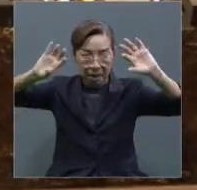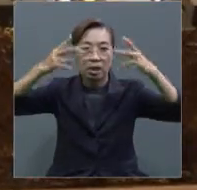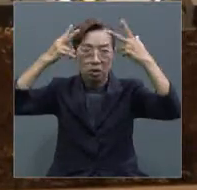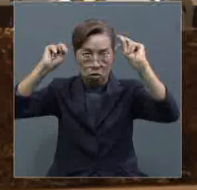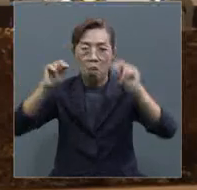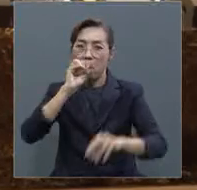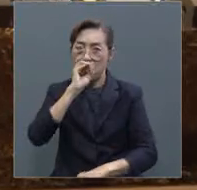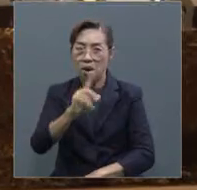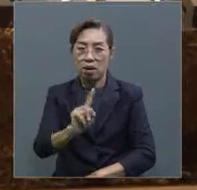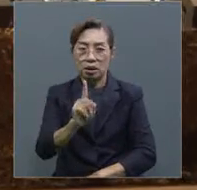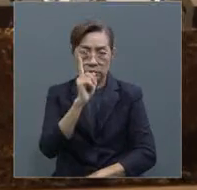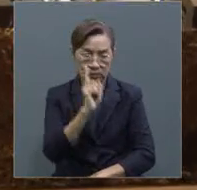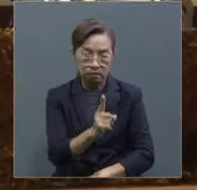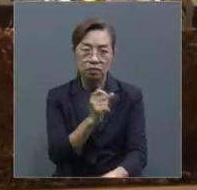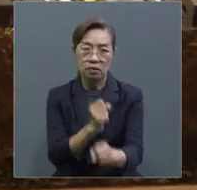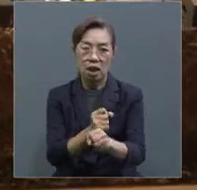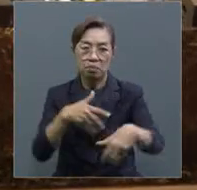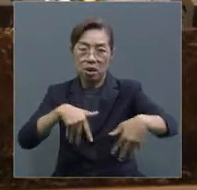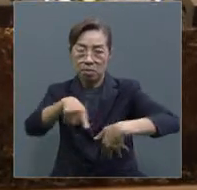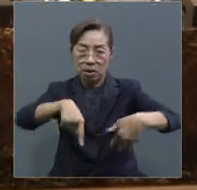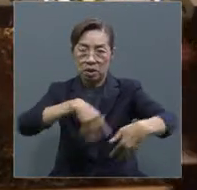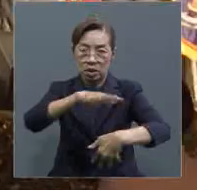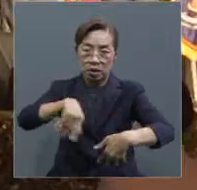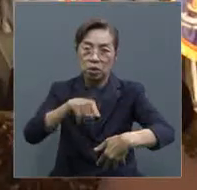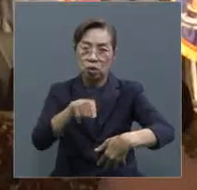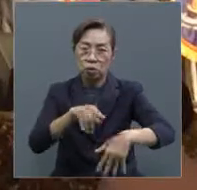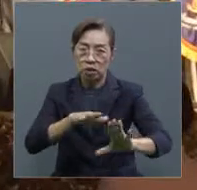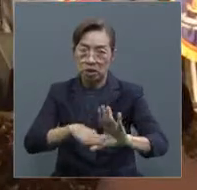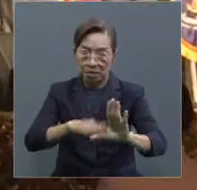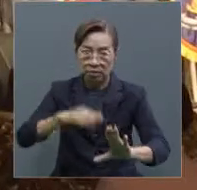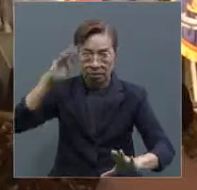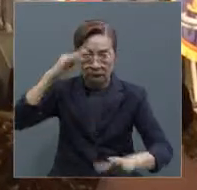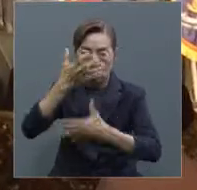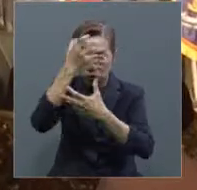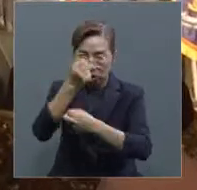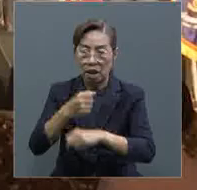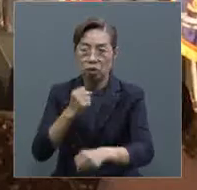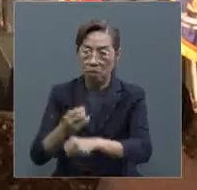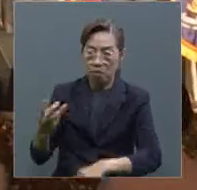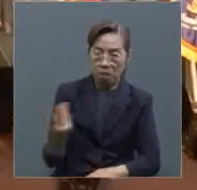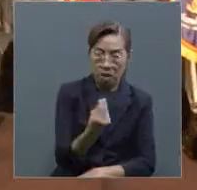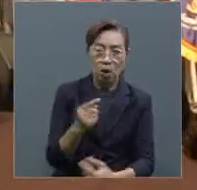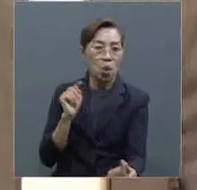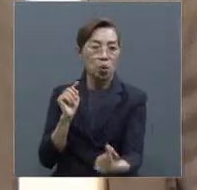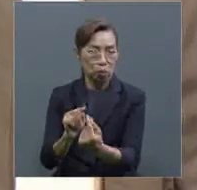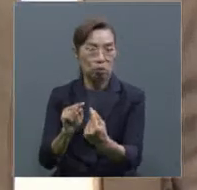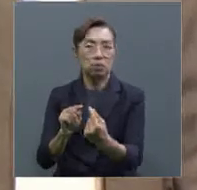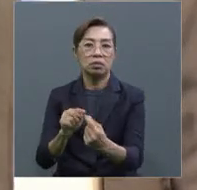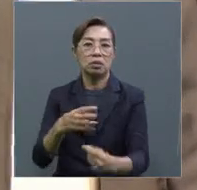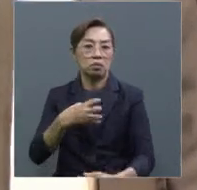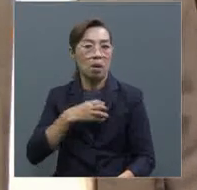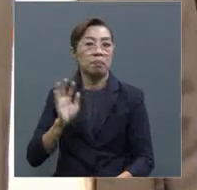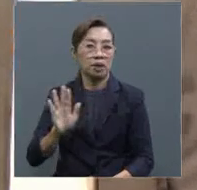รัฐมนตรีก็กำชับว่าต้องทำให้ผลนั้นปรากฏชัดเจนในเวลาอันรวดเร็วและทันต่อความต้องการของประชา